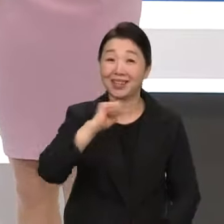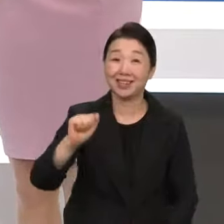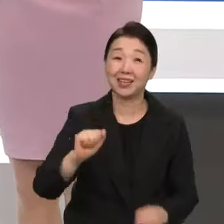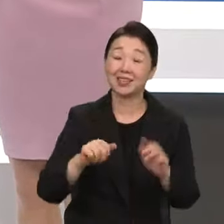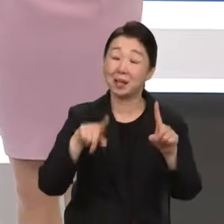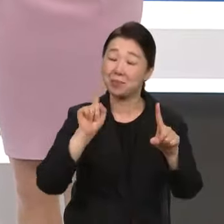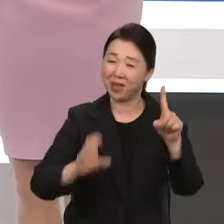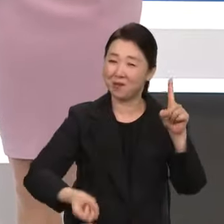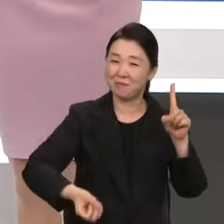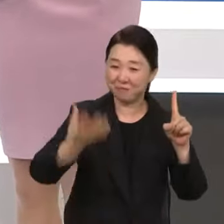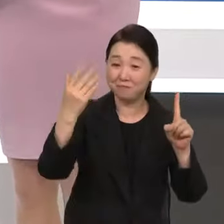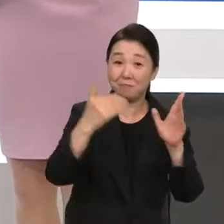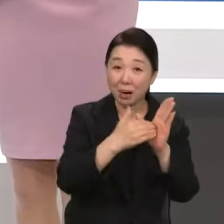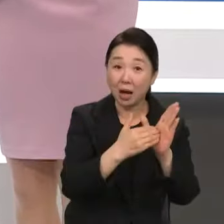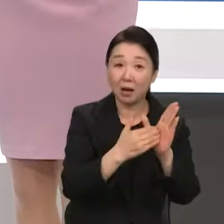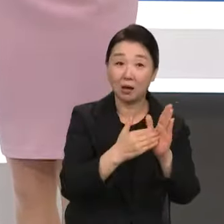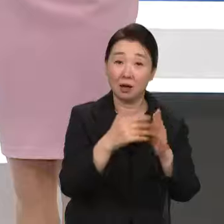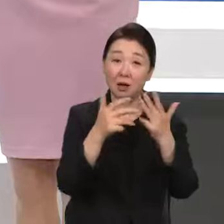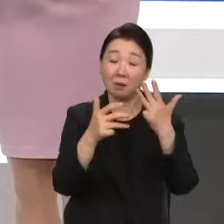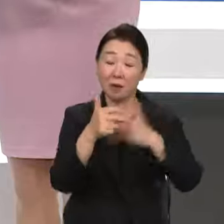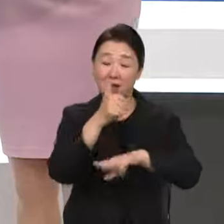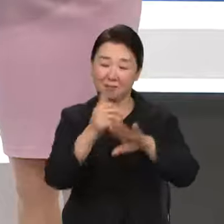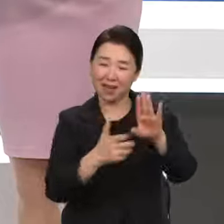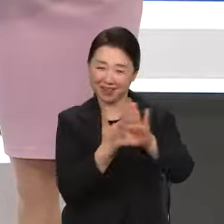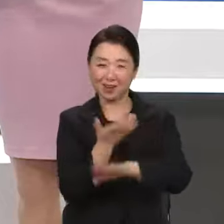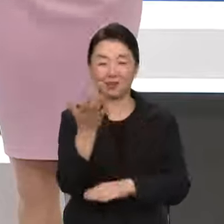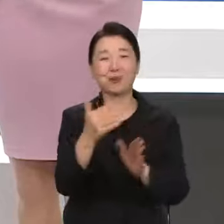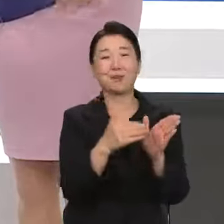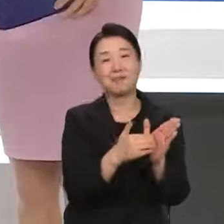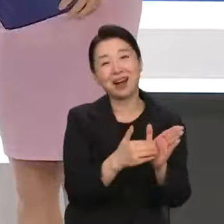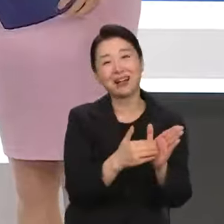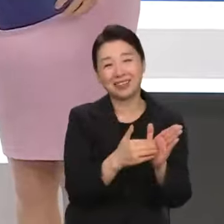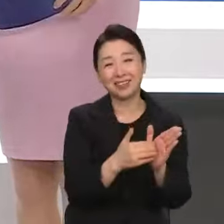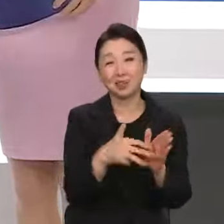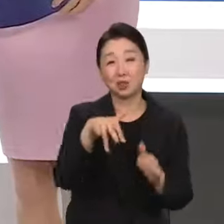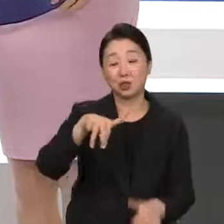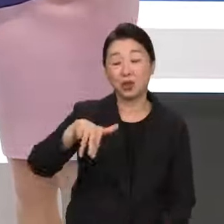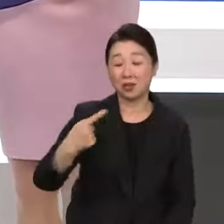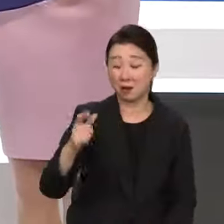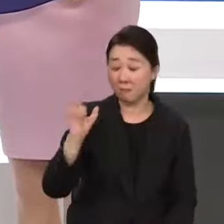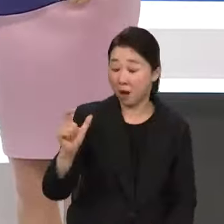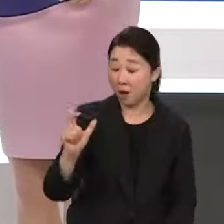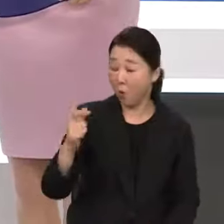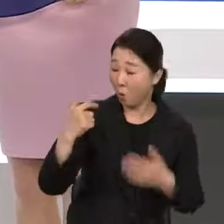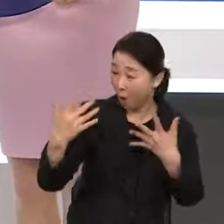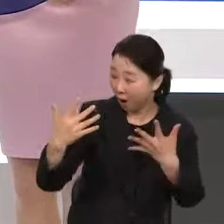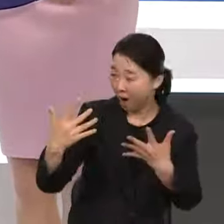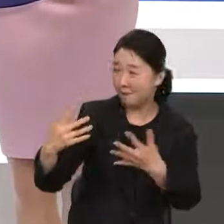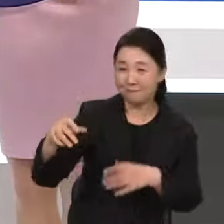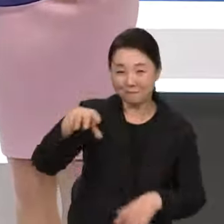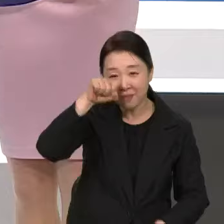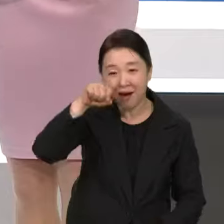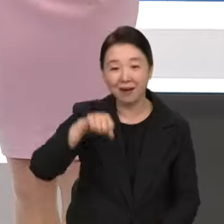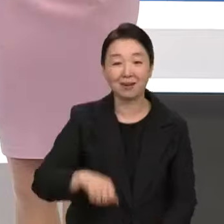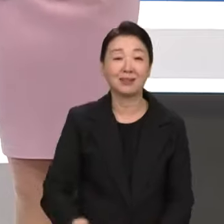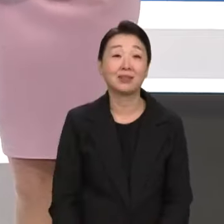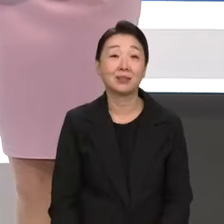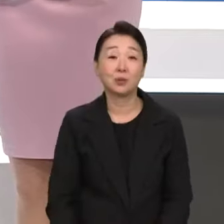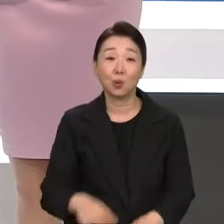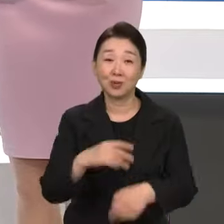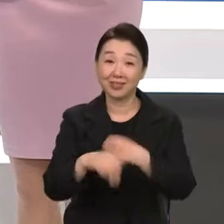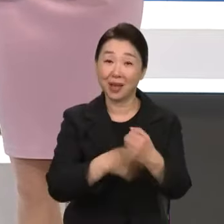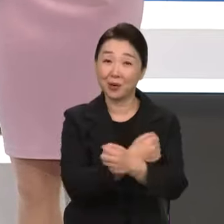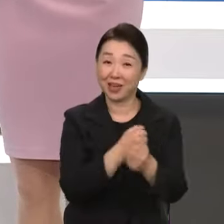3-1로 앞서가게 됐죠. 8회 말 역전을 내주긴 했지만 최정의 강렬함은 이걸로도 충분했습니다. 오늘은 자유